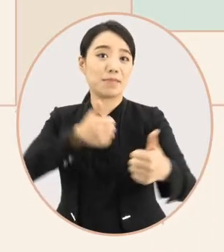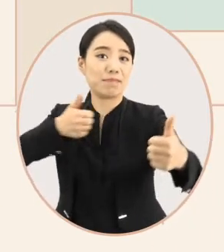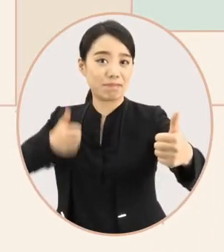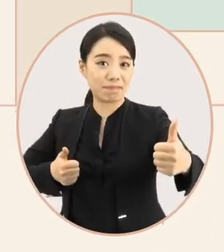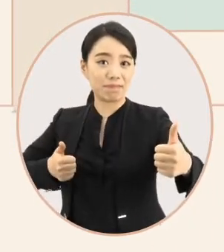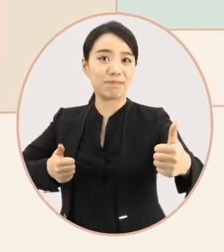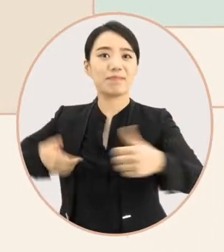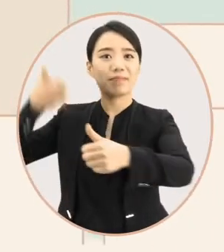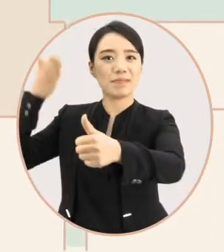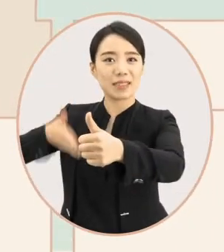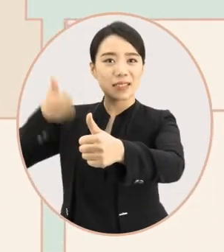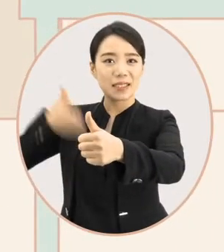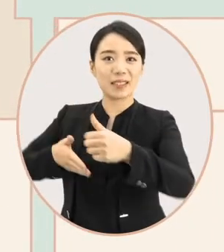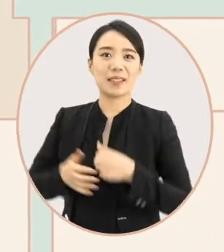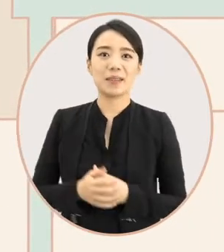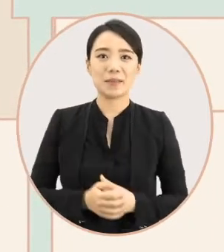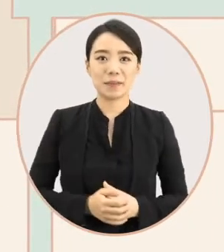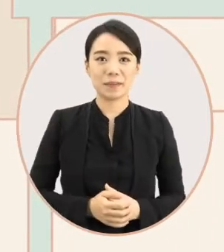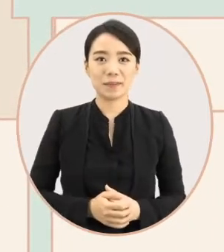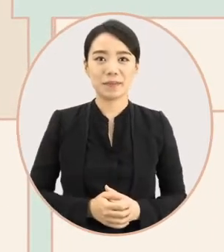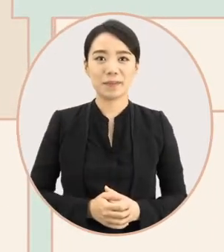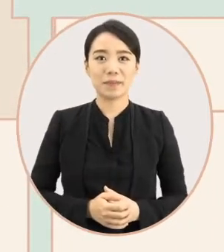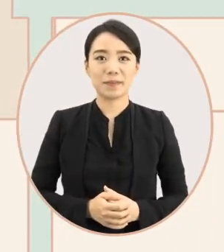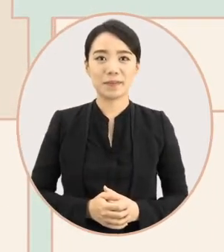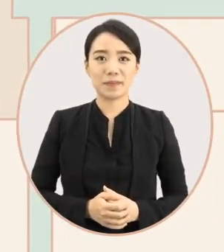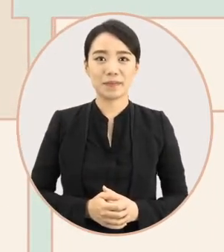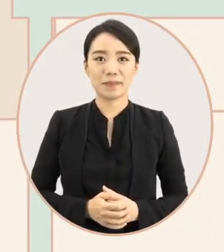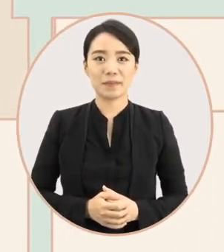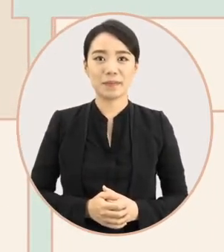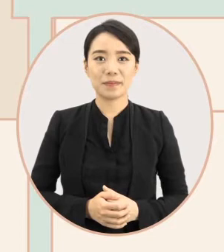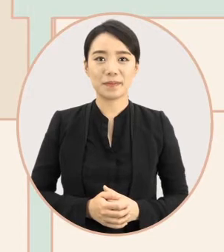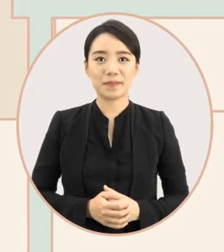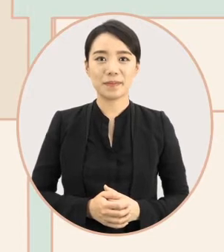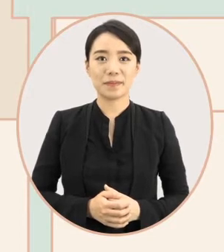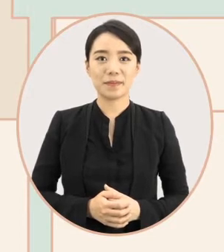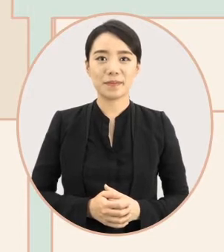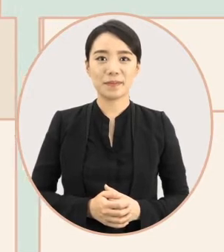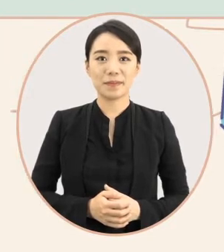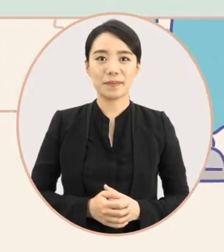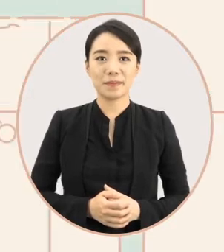사람과 사람 사이는 두 팔 간격으로 건강 거리를 유지해 주세요.